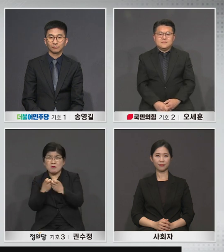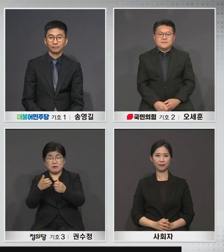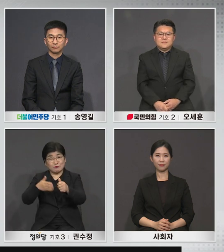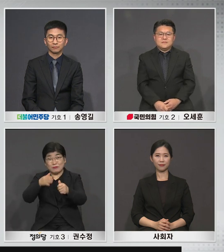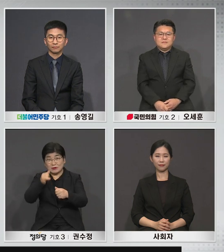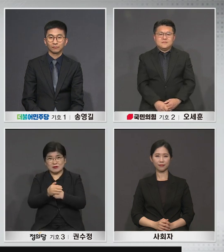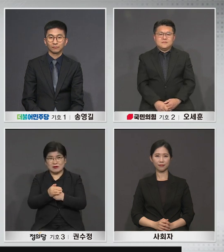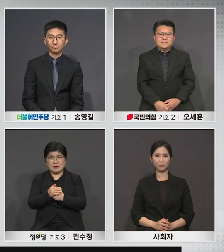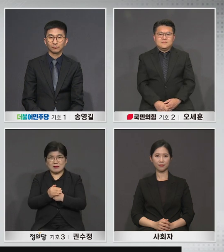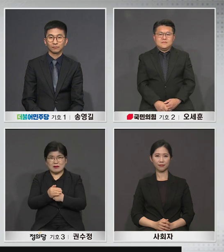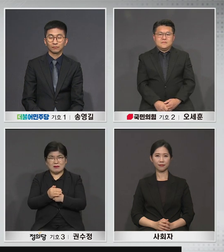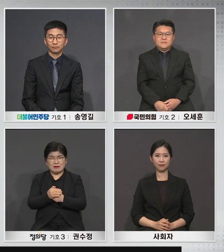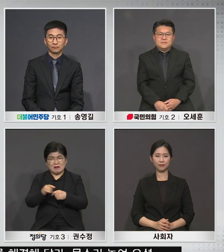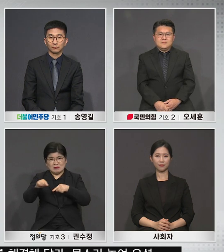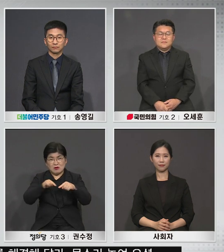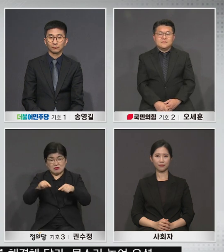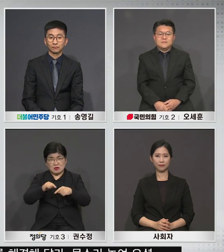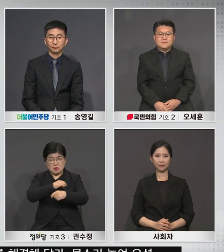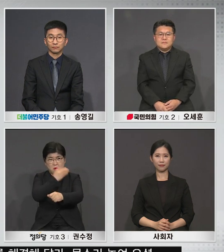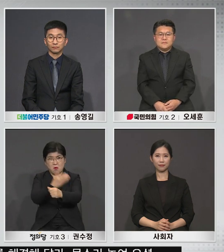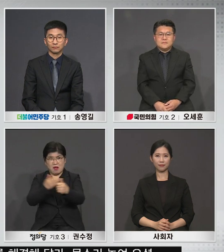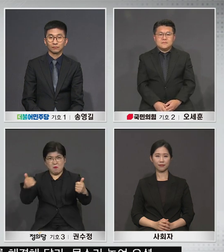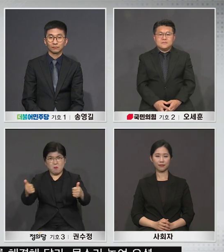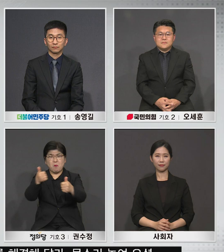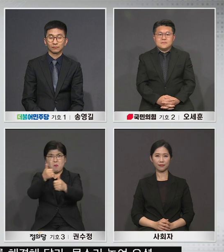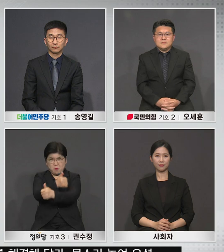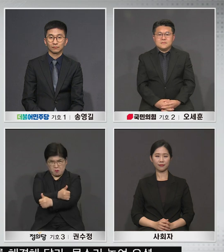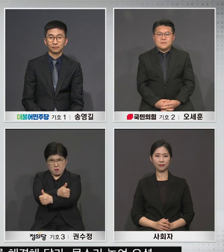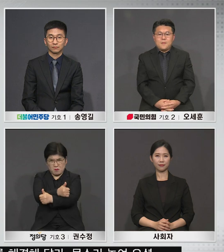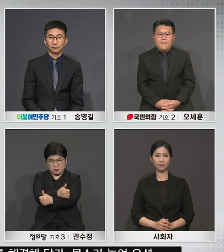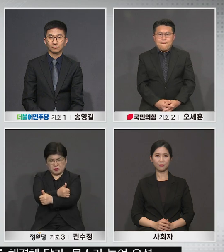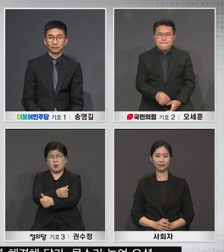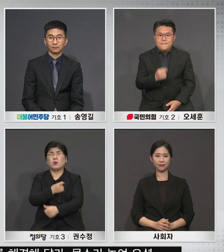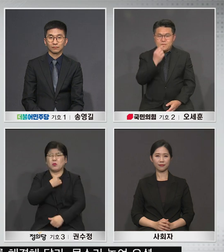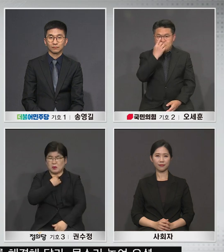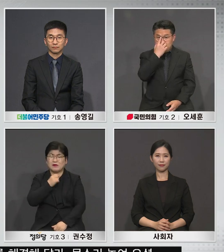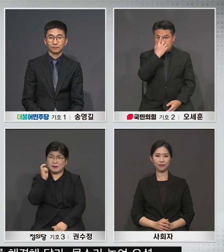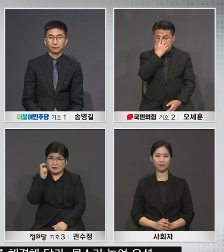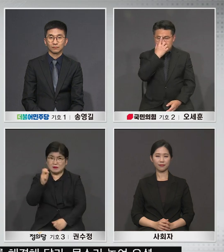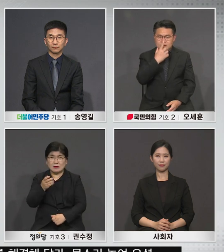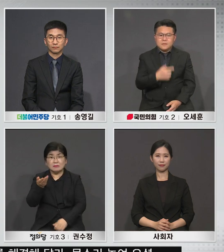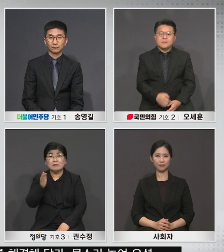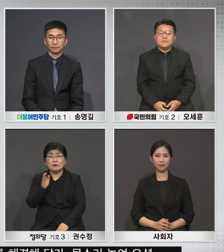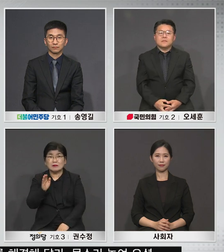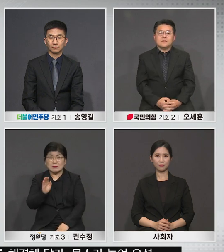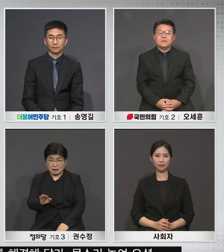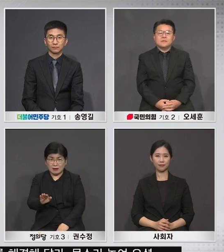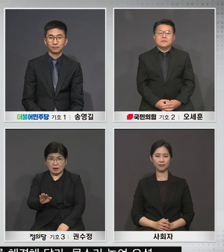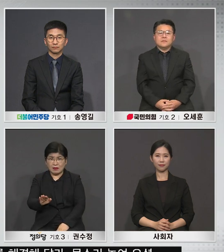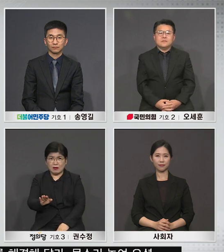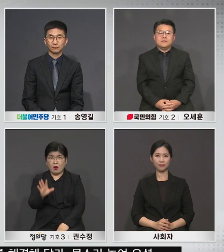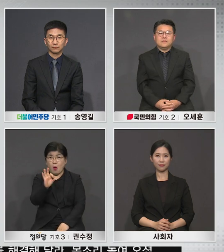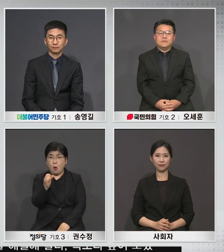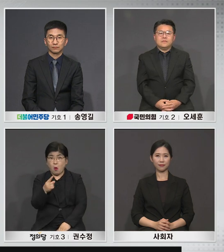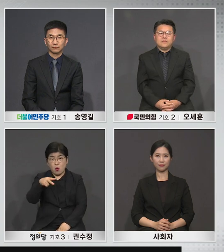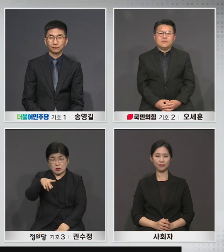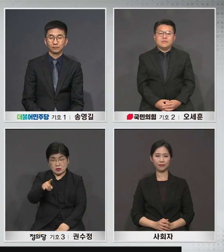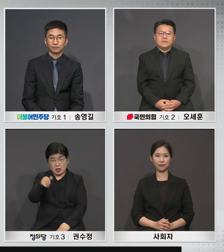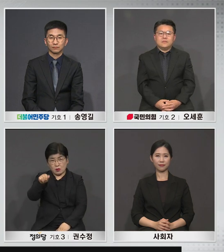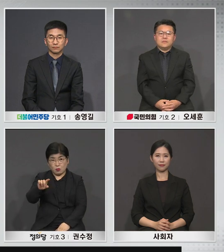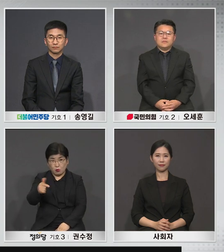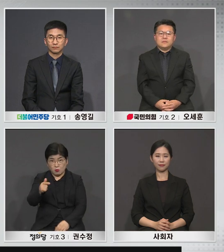아마 이것이 가장 큰 원인이 되었다고 해도 과언이 아닐 것입니다. 하지만 어떻습니까? 오세훈 후보, 한강변